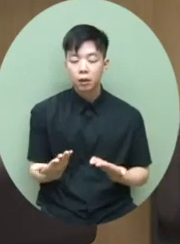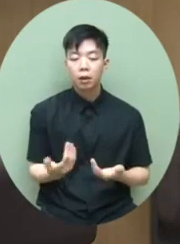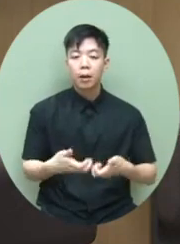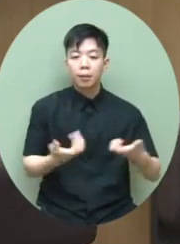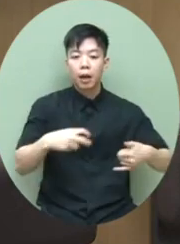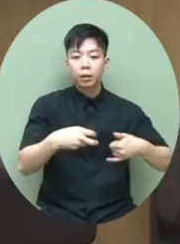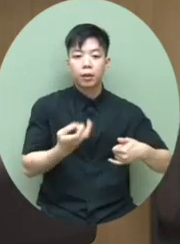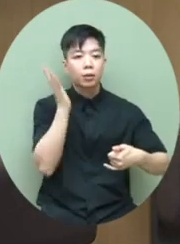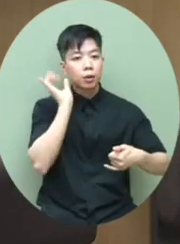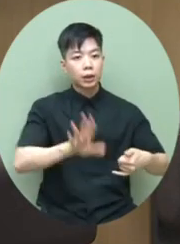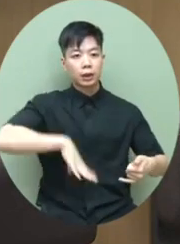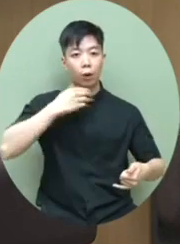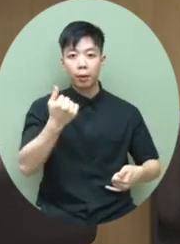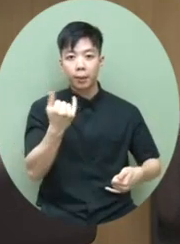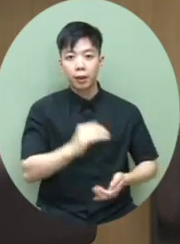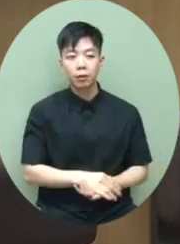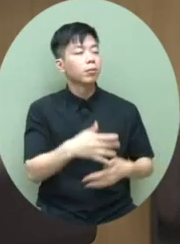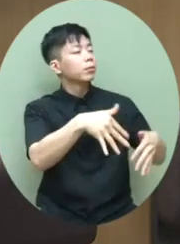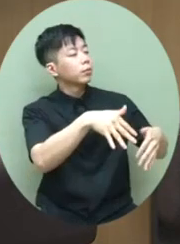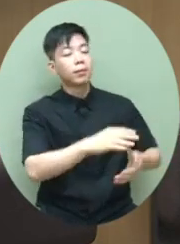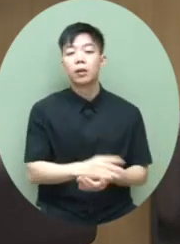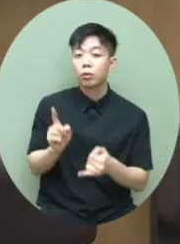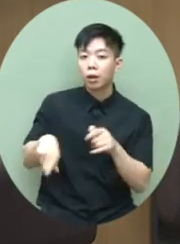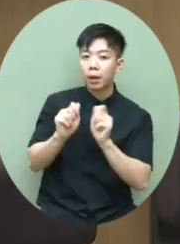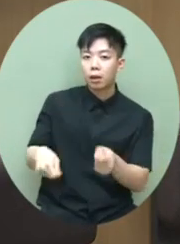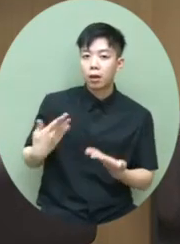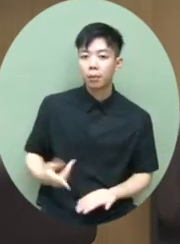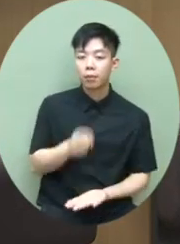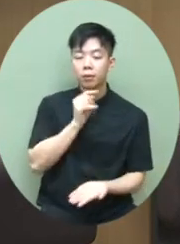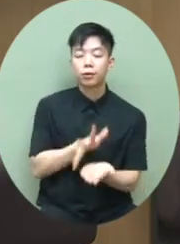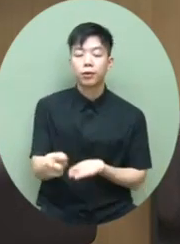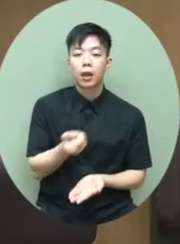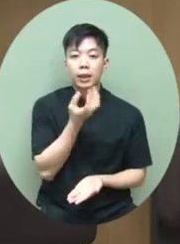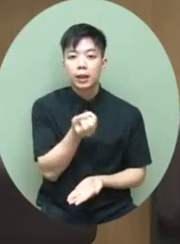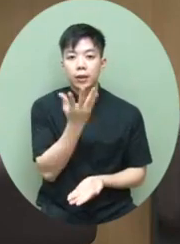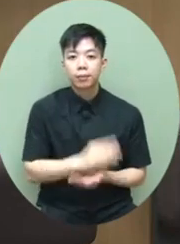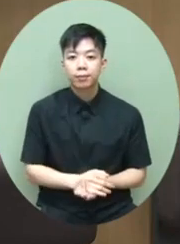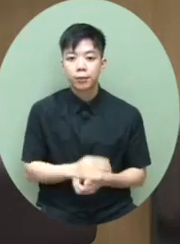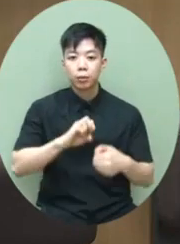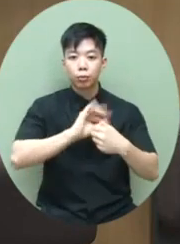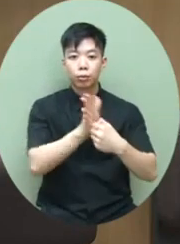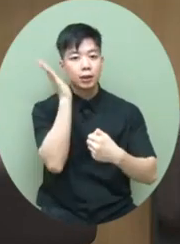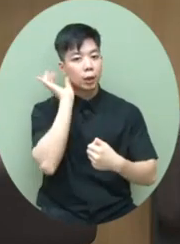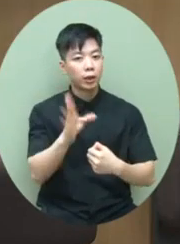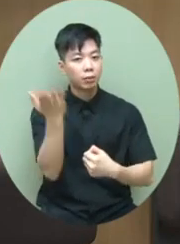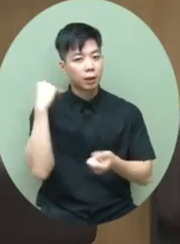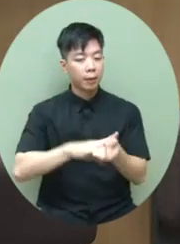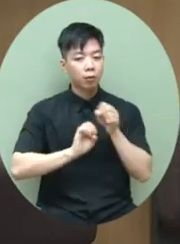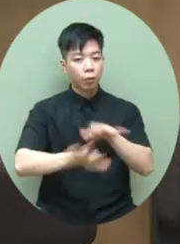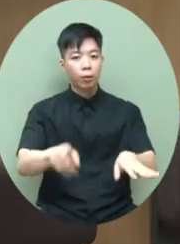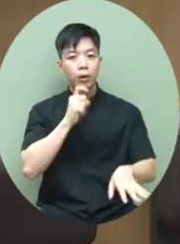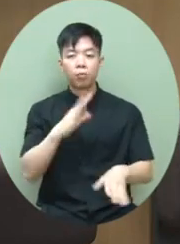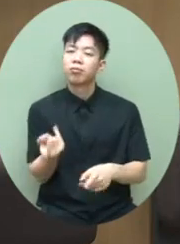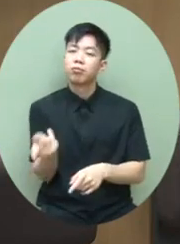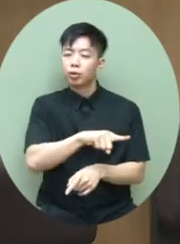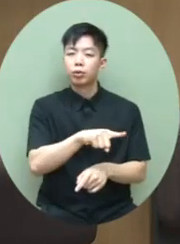足不足夠呢？還有今天都有最後想問即今天都有專家建議，就是說檢疫酒店其實之前都有些傳播，其實都可以考慮用社區隔離設